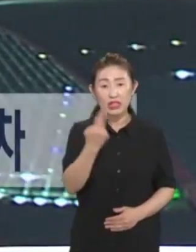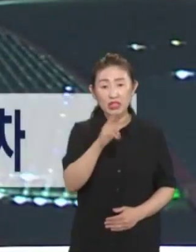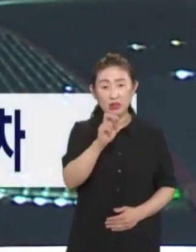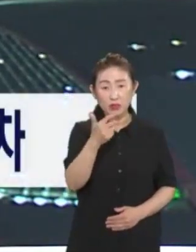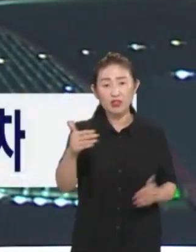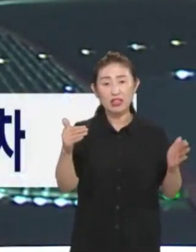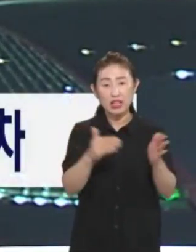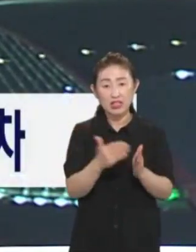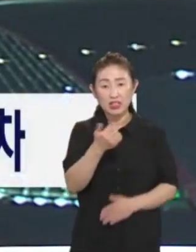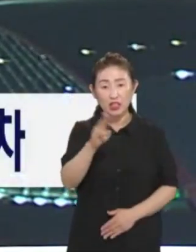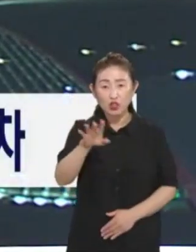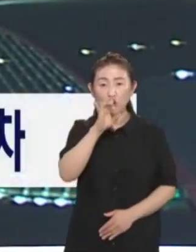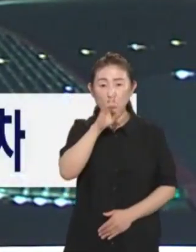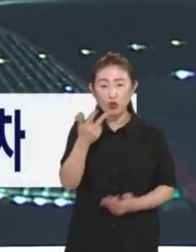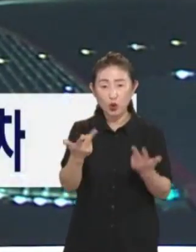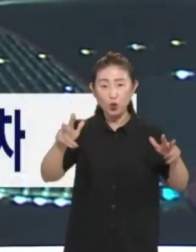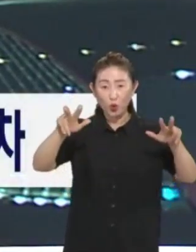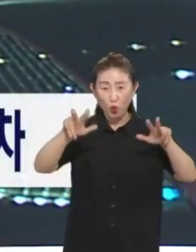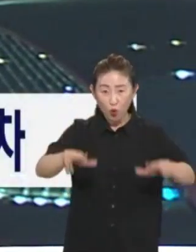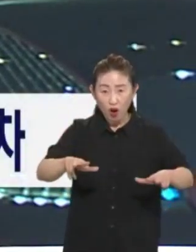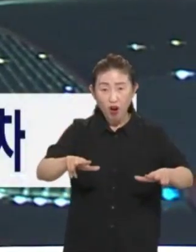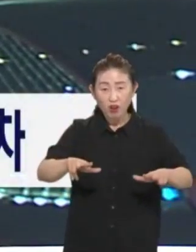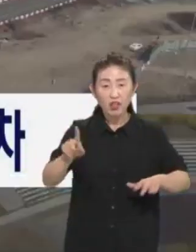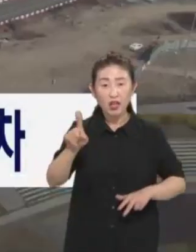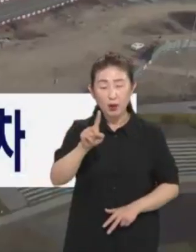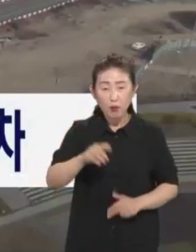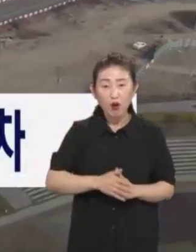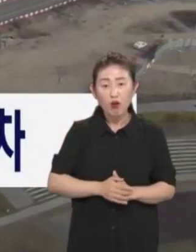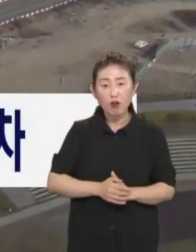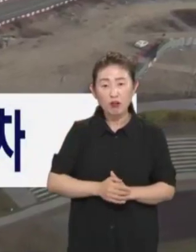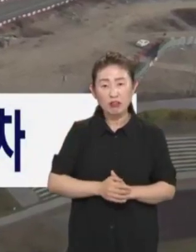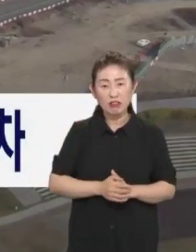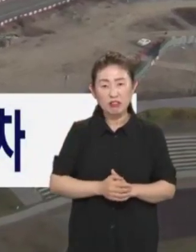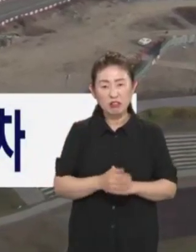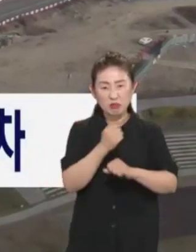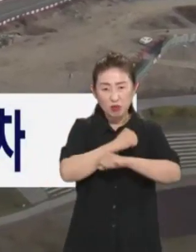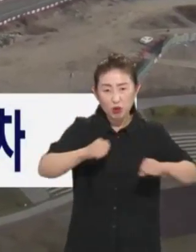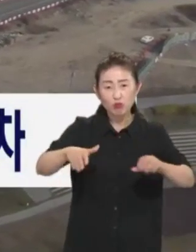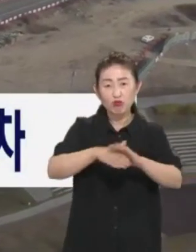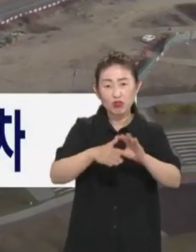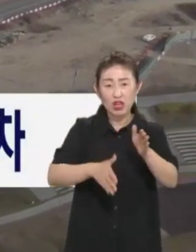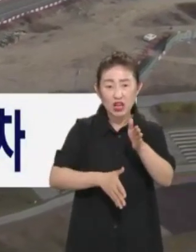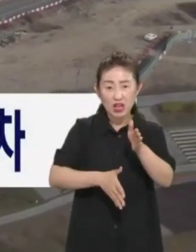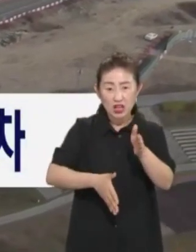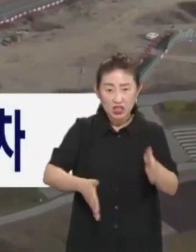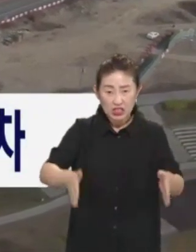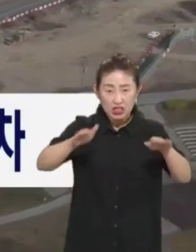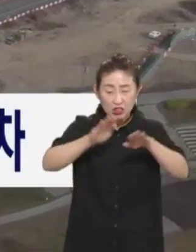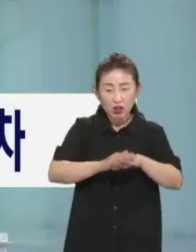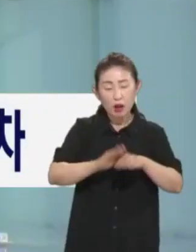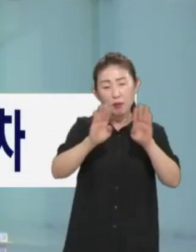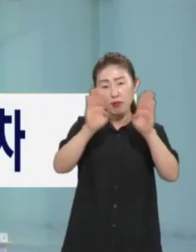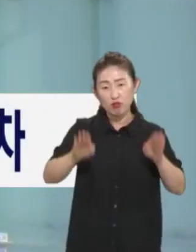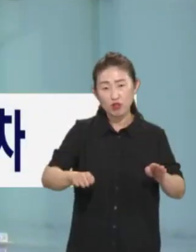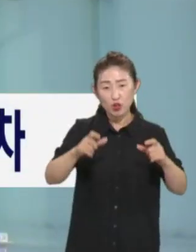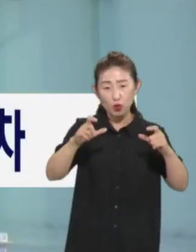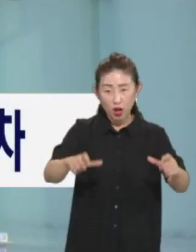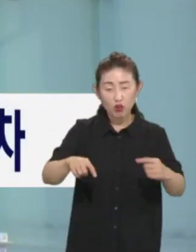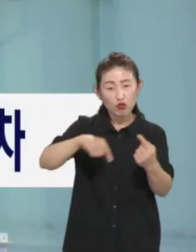오는 2027년까지 세종중앙공원에 조성되는 국내 최대 규모의 문화시설인 국립박물관 단지가